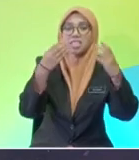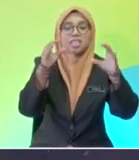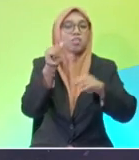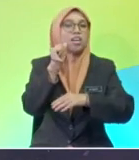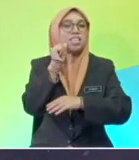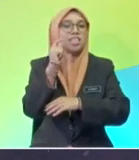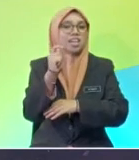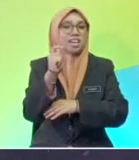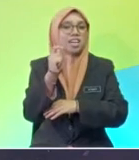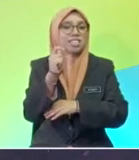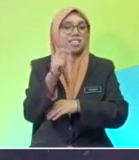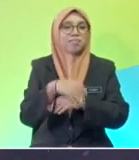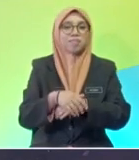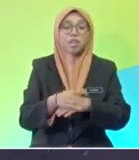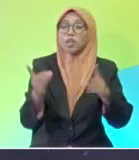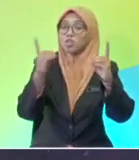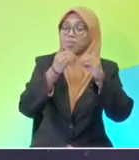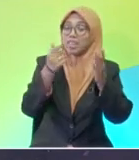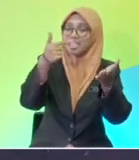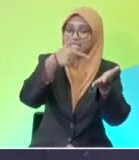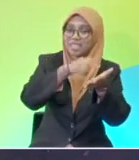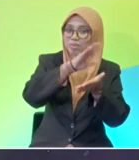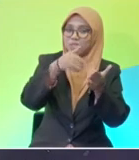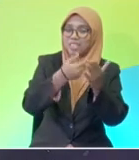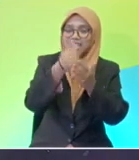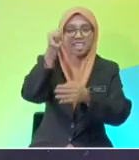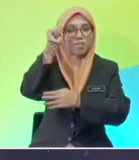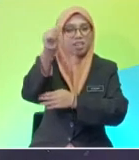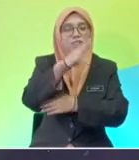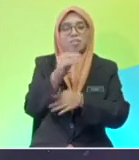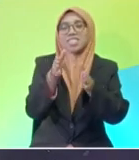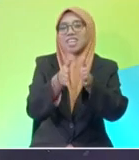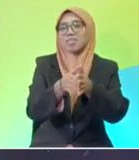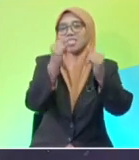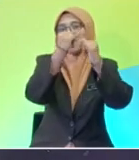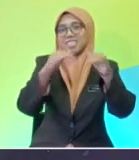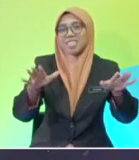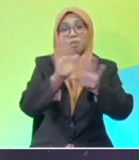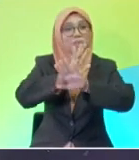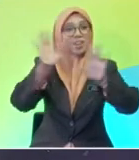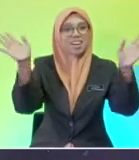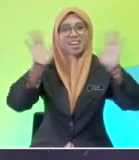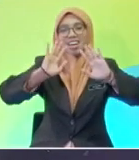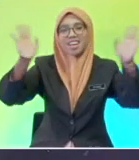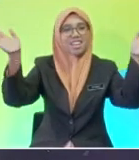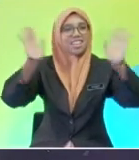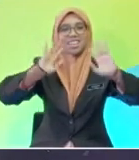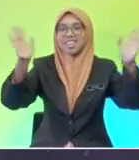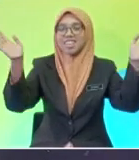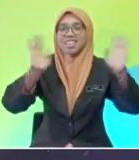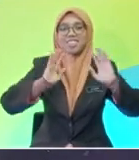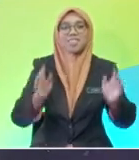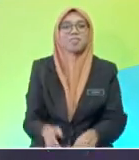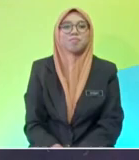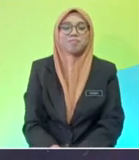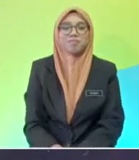Atika sehingga kita berjumpa lagi ya semua Assalamualaikum dan salam sejahtera bye-bye Cik kocong kita nyanyi